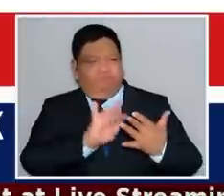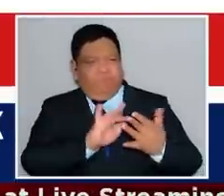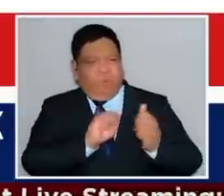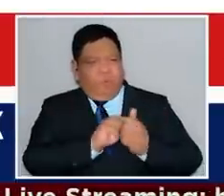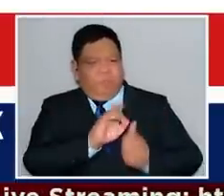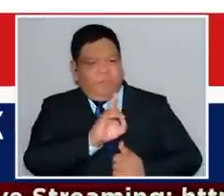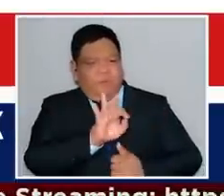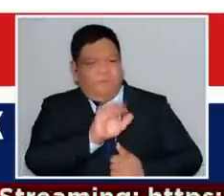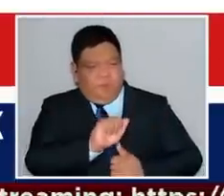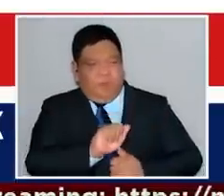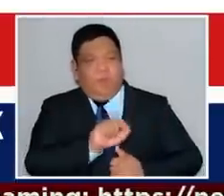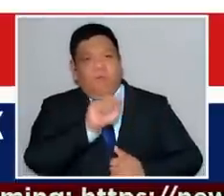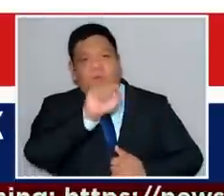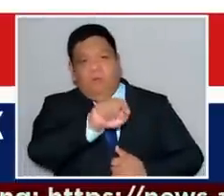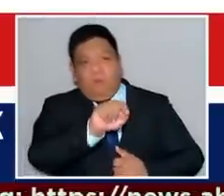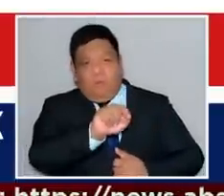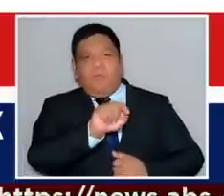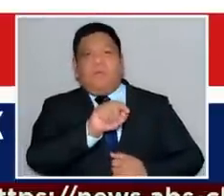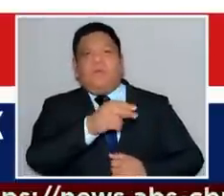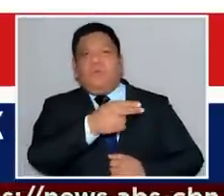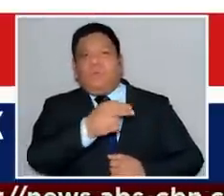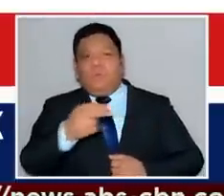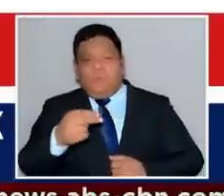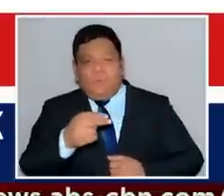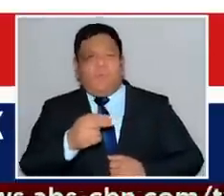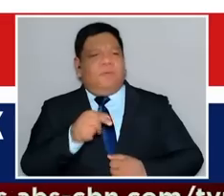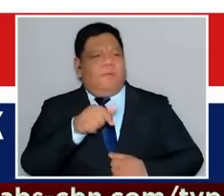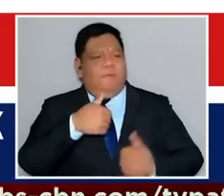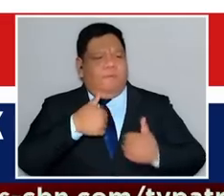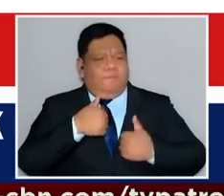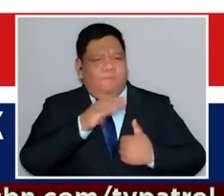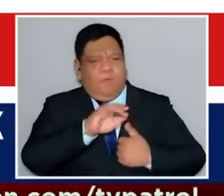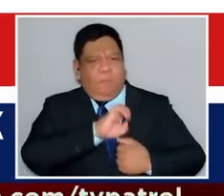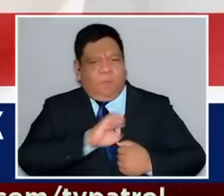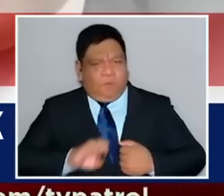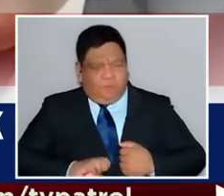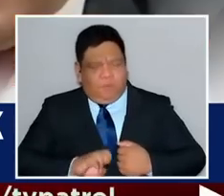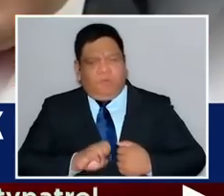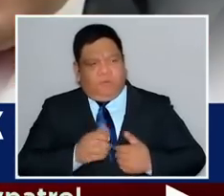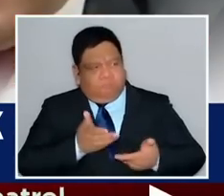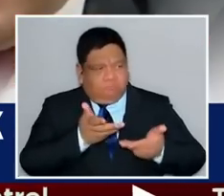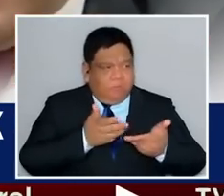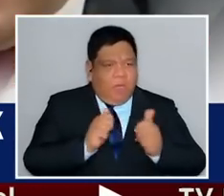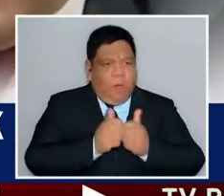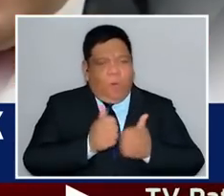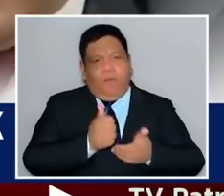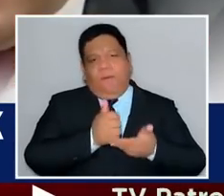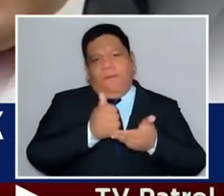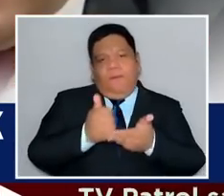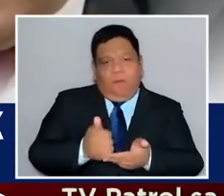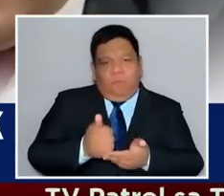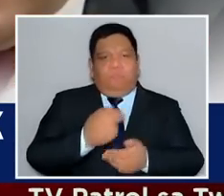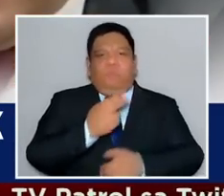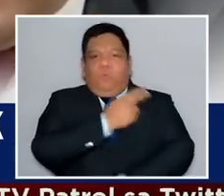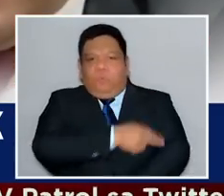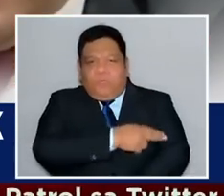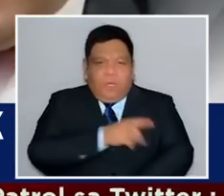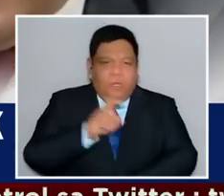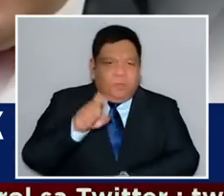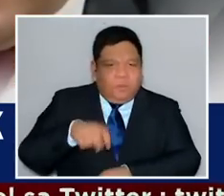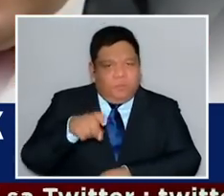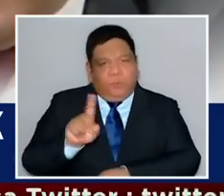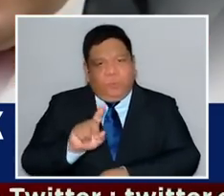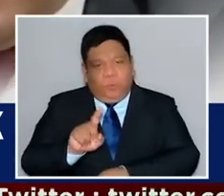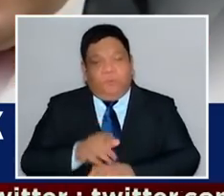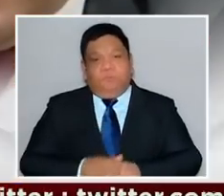Embassy sa Jakarta para mabigyan ng karampatang lunas medikal si Mary Jane. Ayon naman sa DFA, nakapagbigay na sila